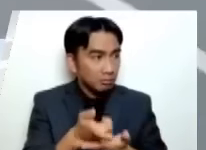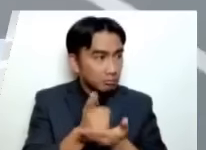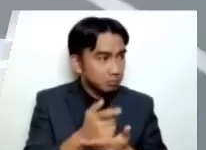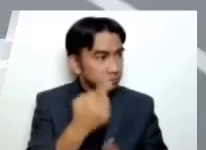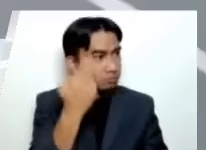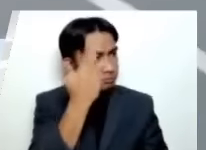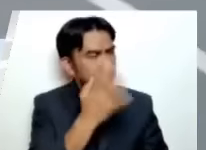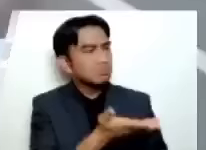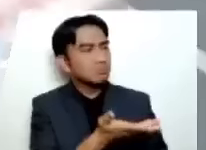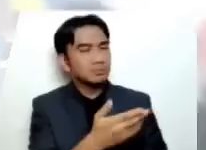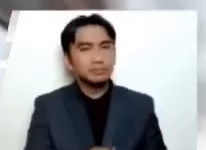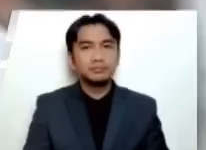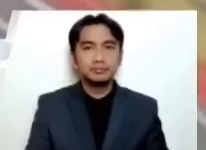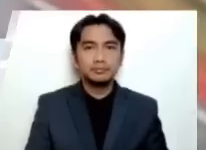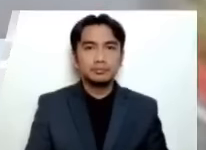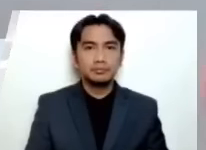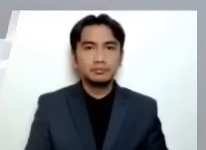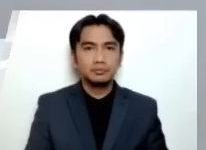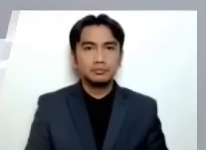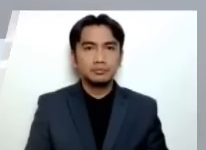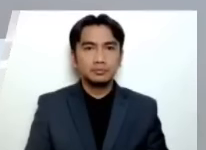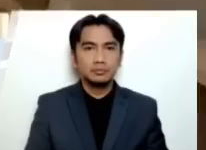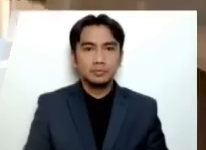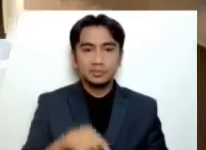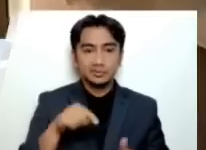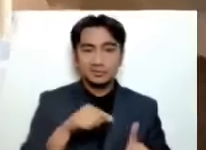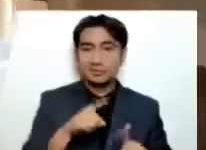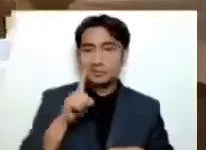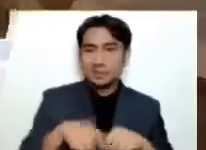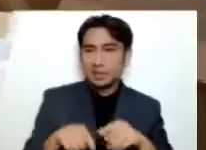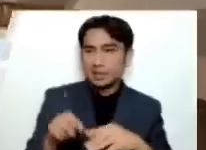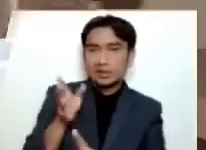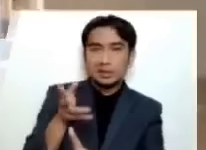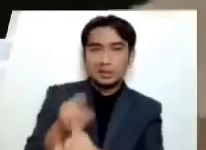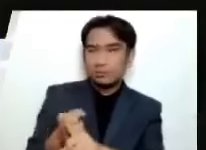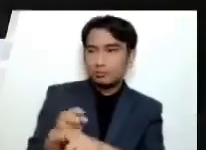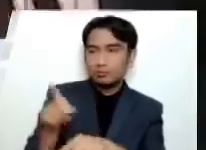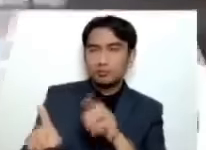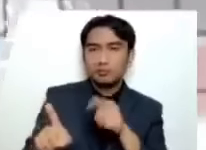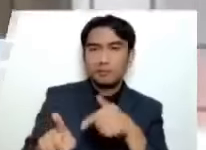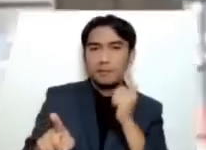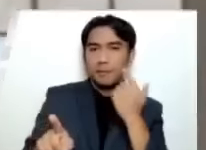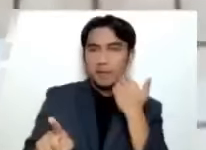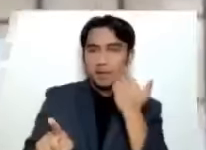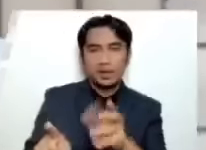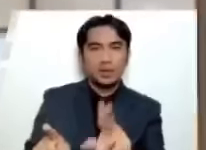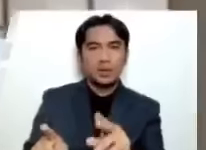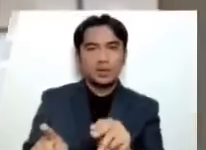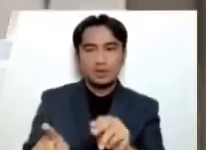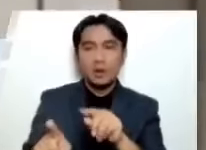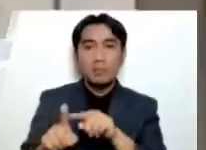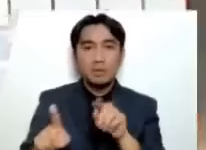Hindi na tamaan ni Amores ang kanyang binaril, pero galit pa rin na sumugod sa presinto ang kanyang